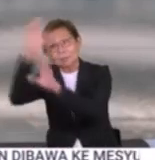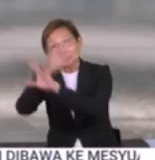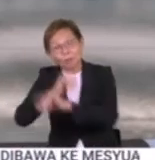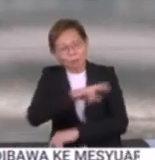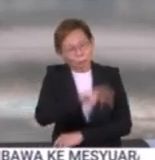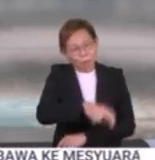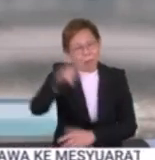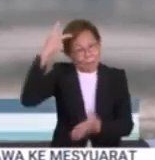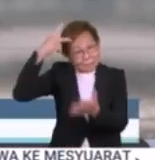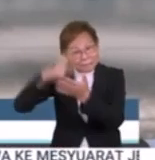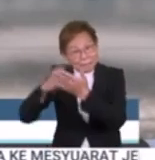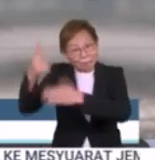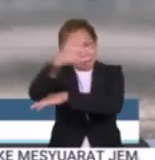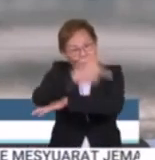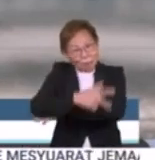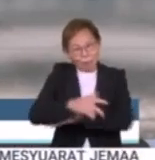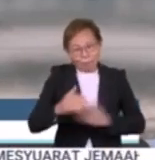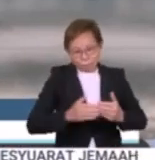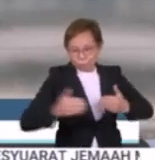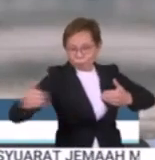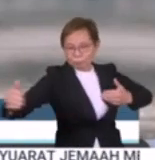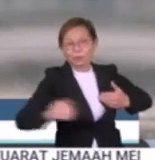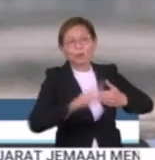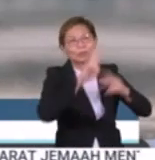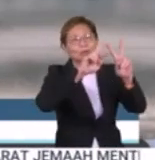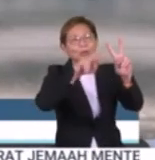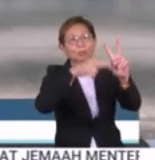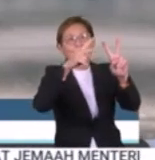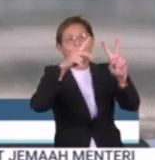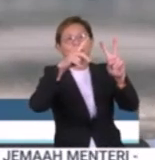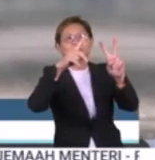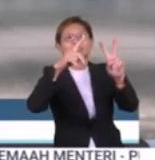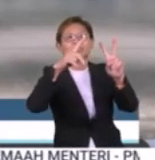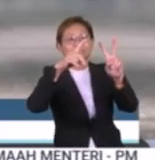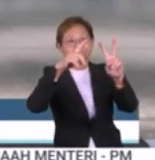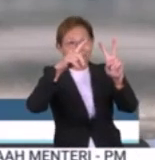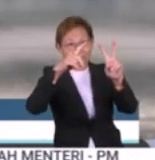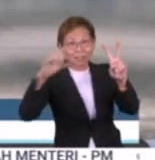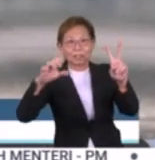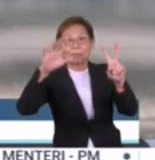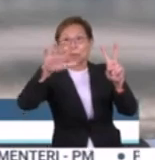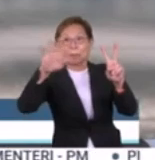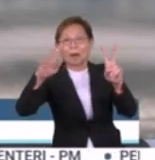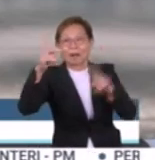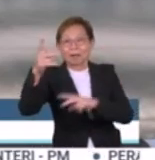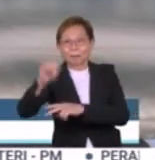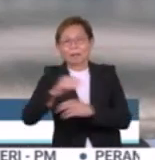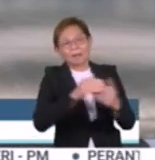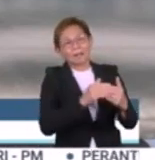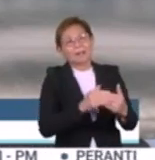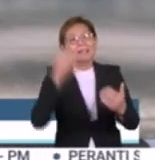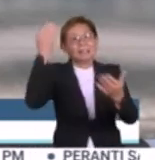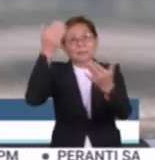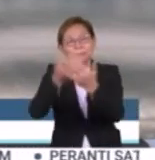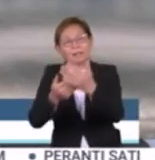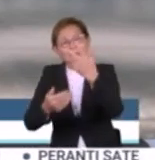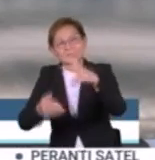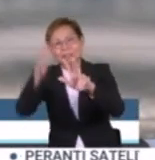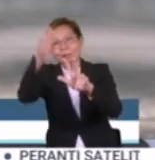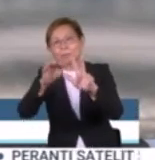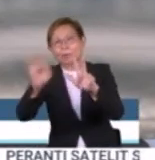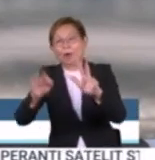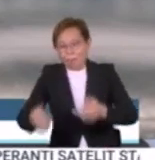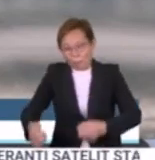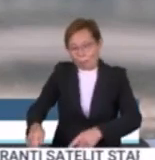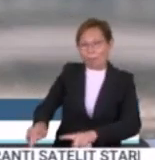kepada kenali Borneo melibatkan perjalanan lebih 2154 KM sehingga 13 September ini merupakan